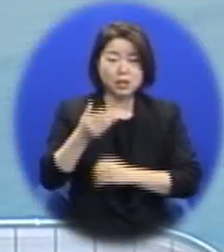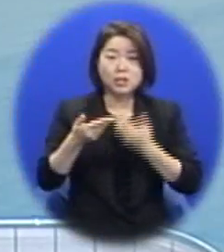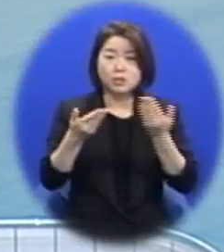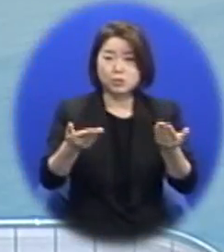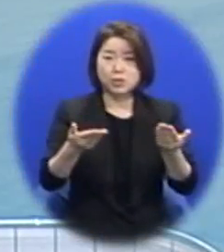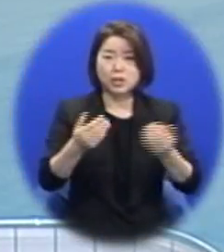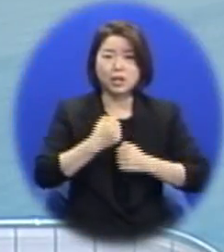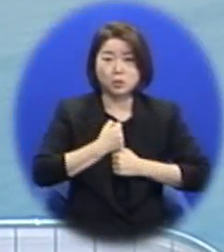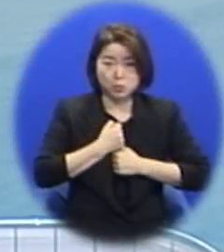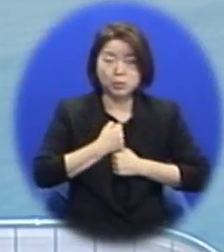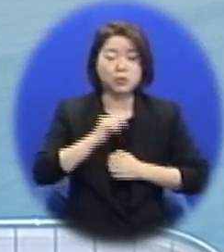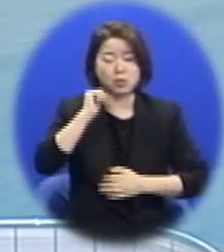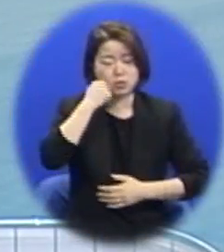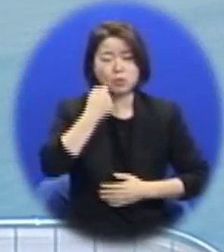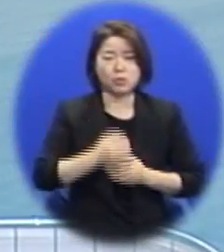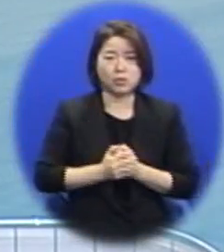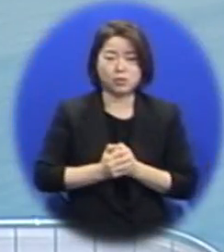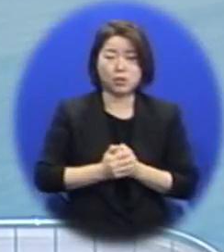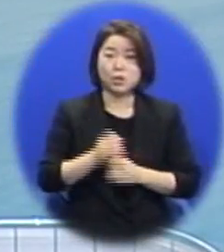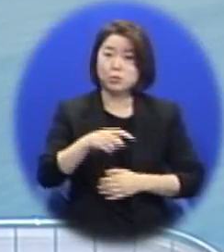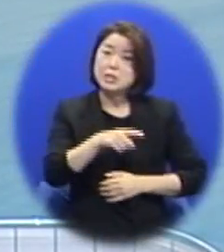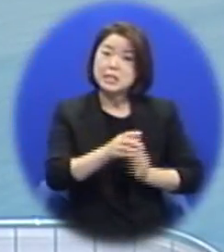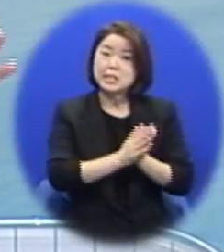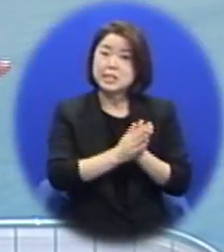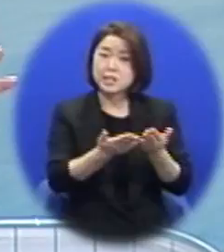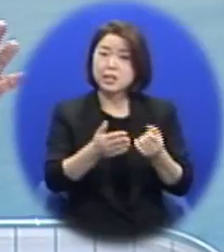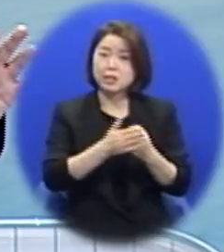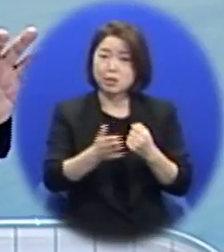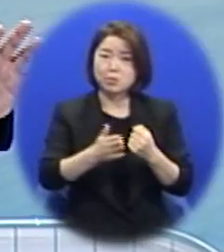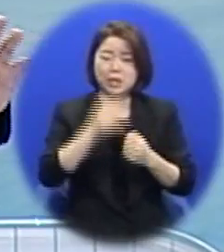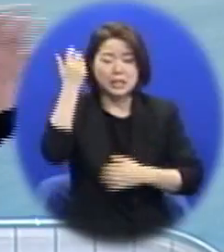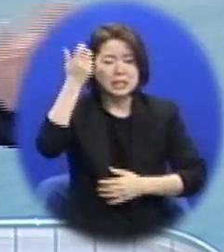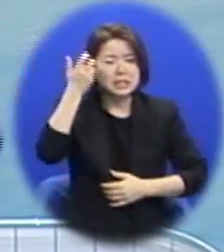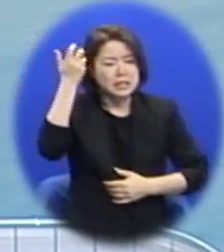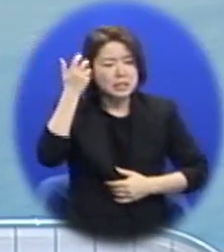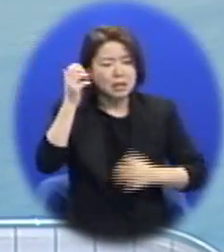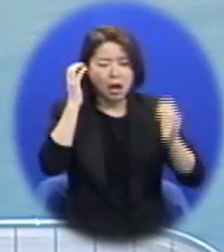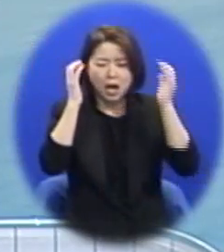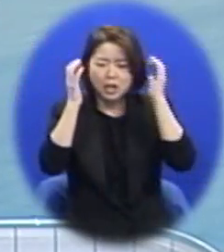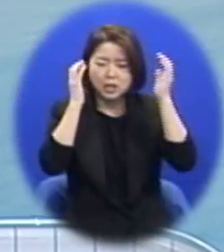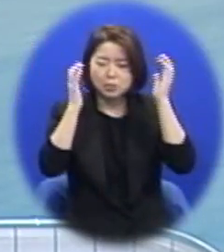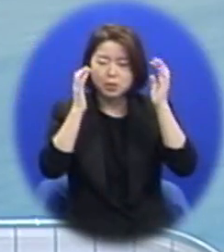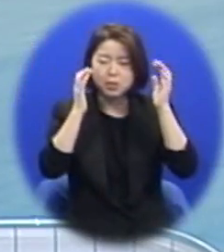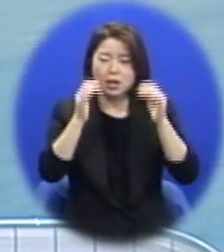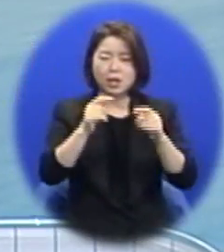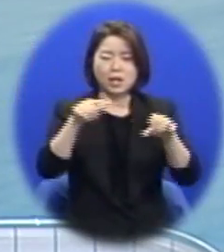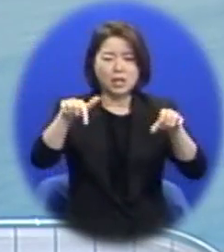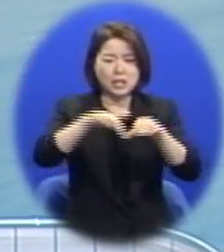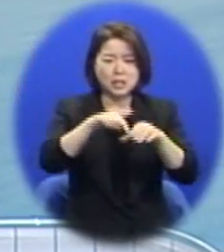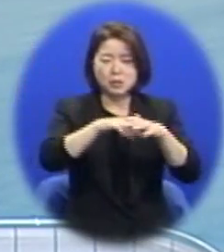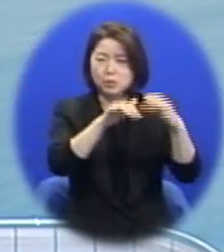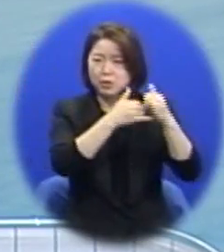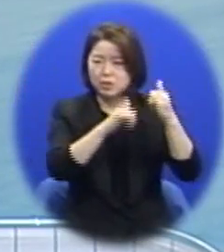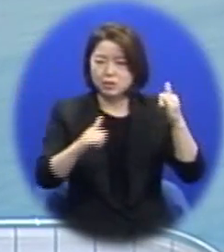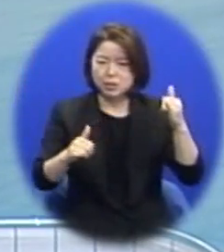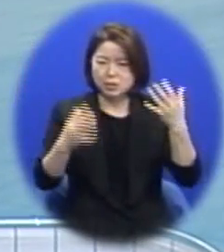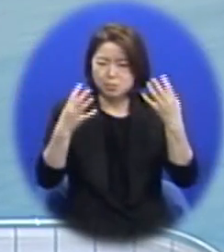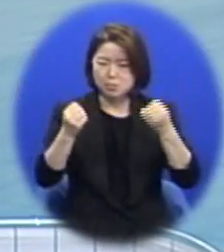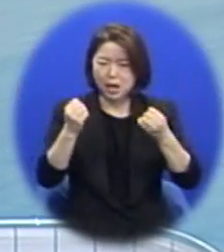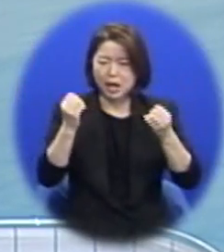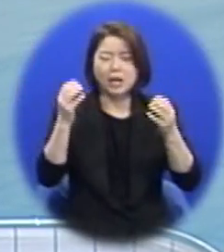또 이 책 때문에 영적인 혼란도 그동안의 기독교 역사상 굉장히 많았습니다. 그런데도